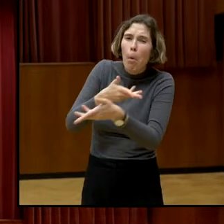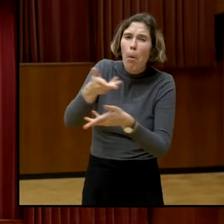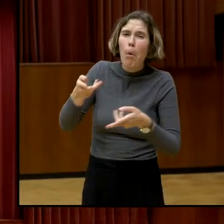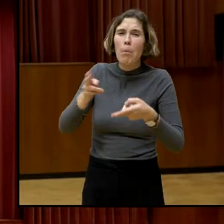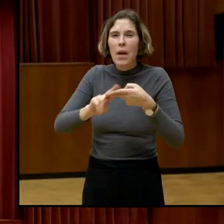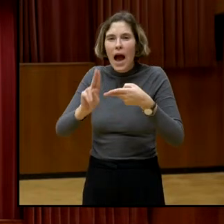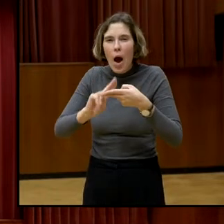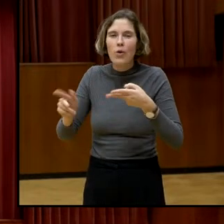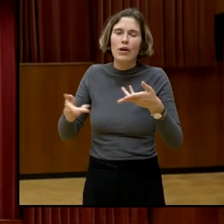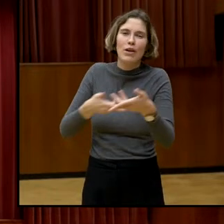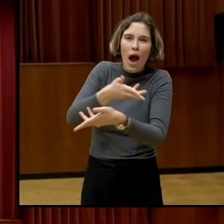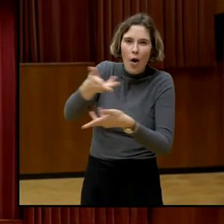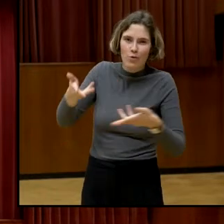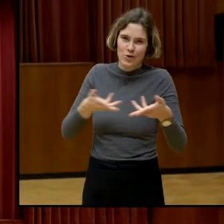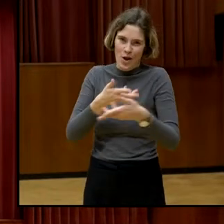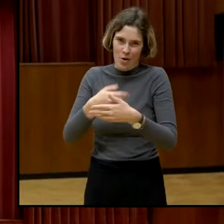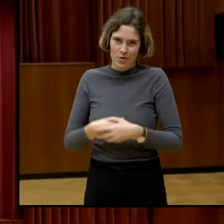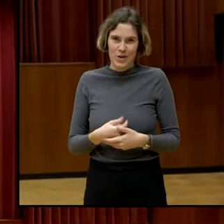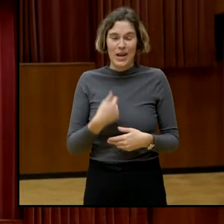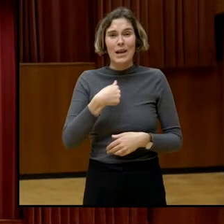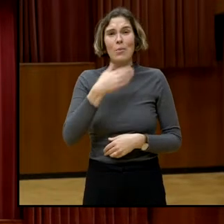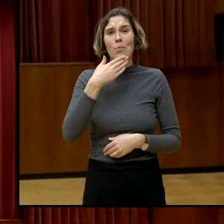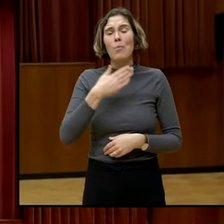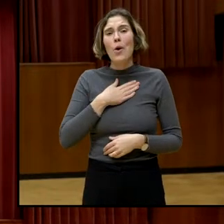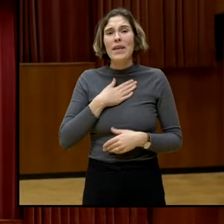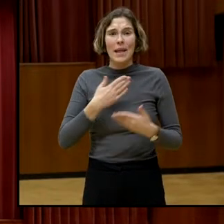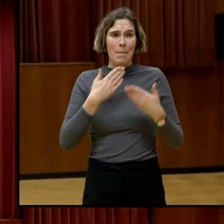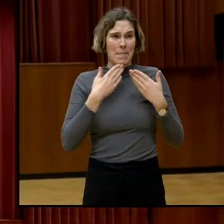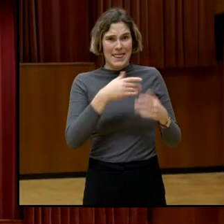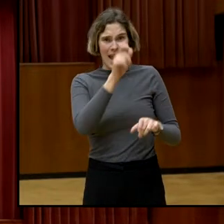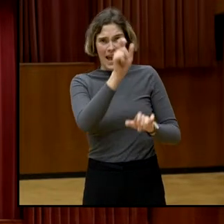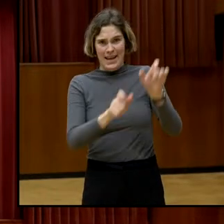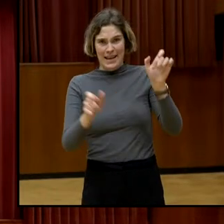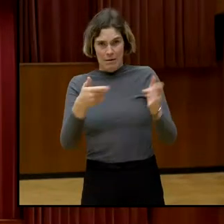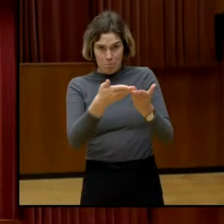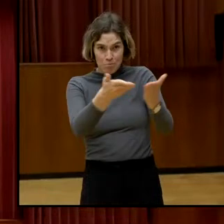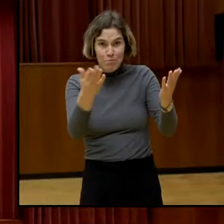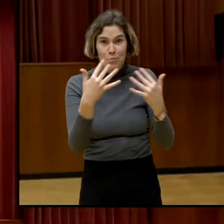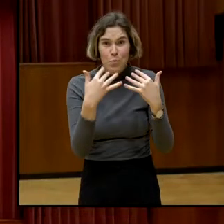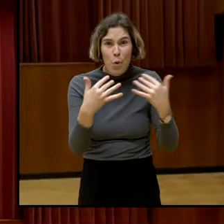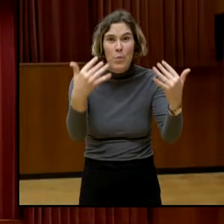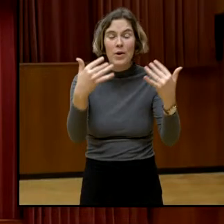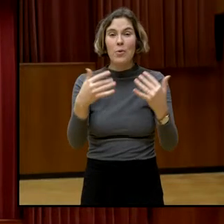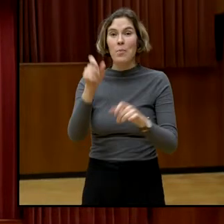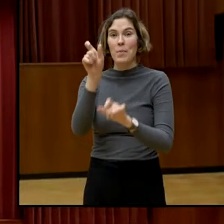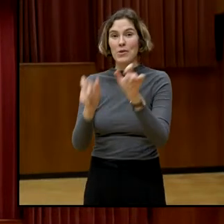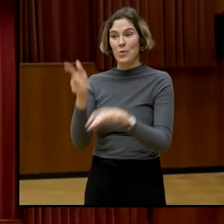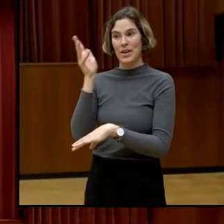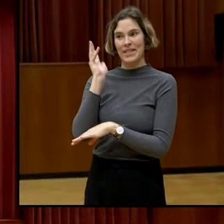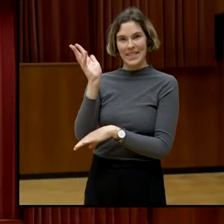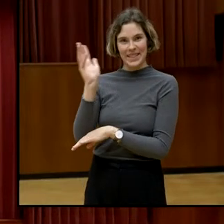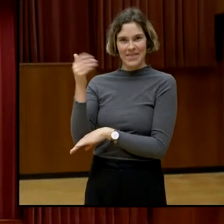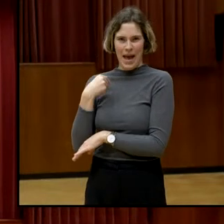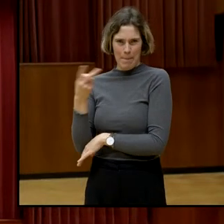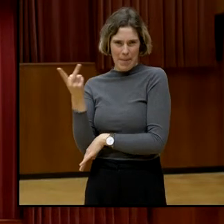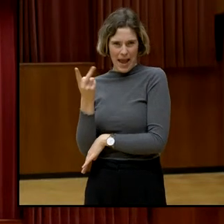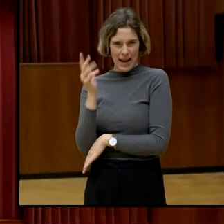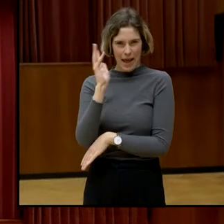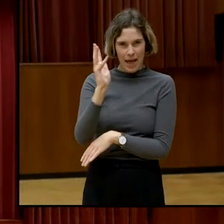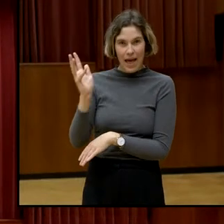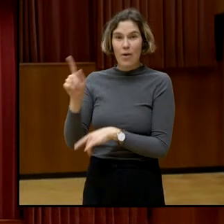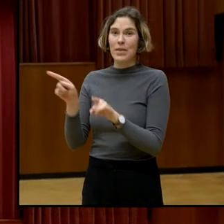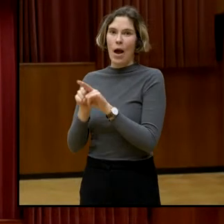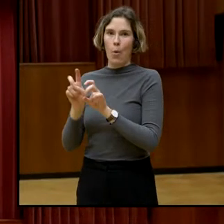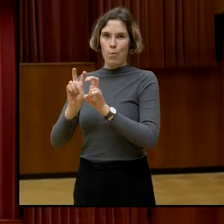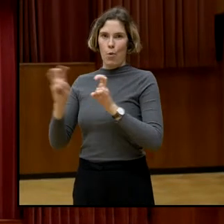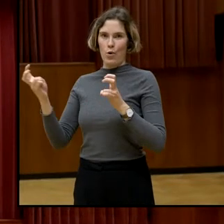Ja, also ich möchte mich sehr herzlich bei Ihnen, bei unserem Keynote-Speaker und bei den PodiumsgästInnen hier bedanken. Ich